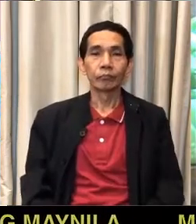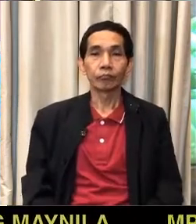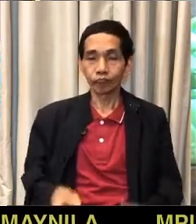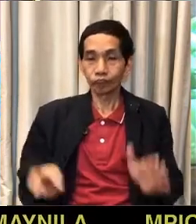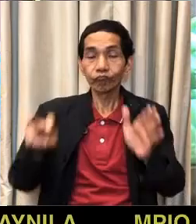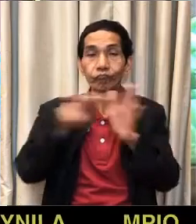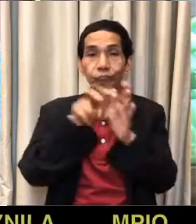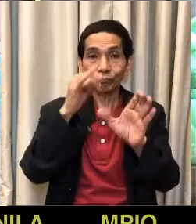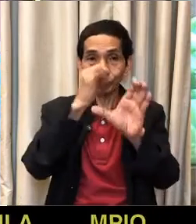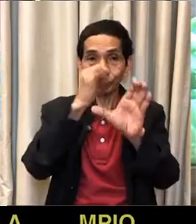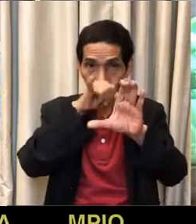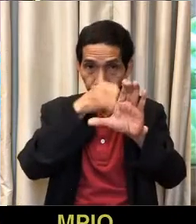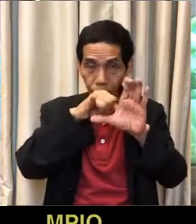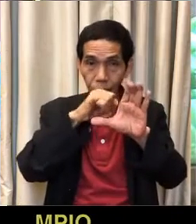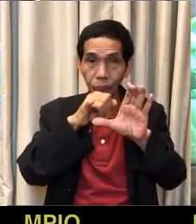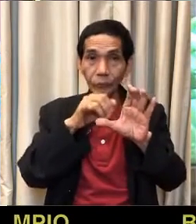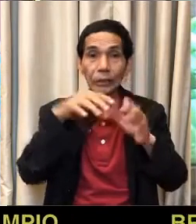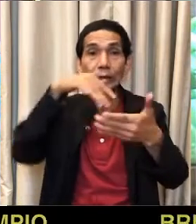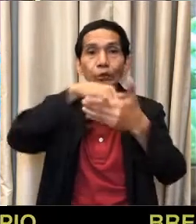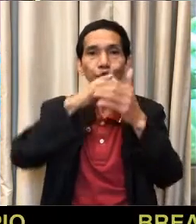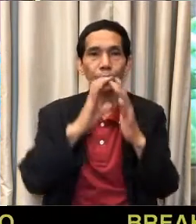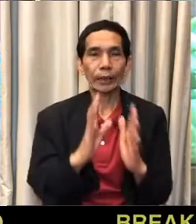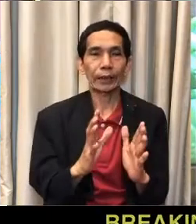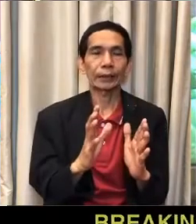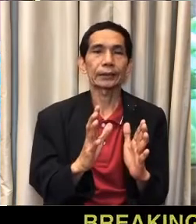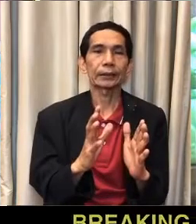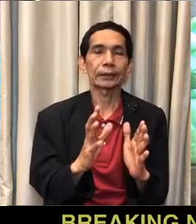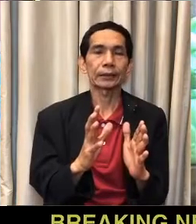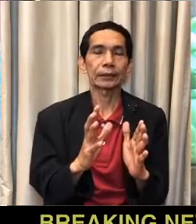Sumakay siya ng jeep. Estudyante.